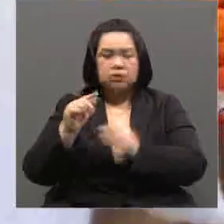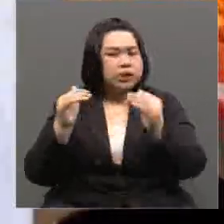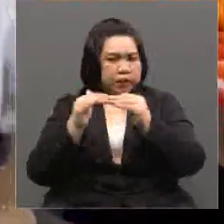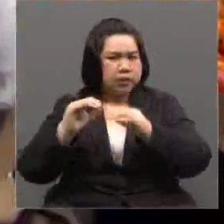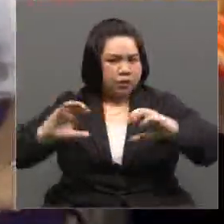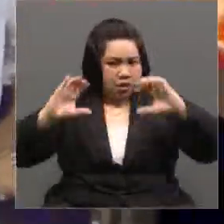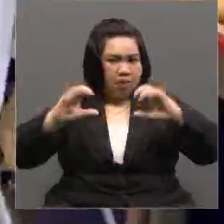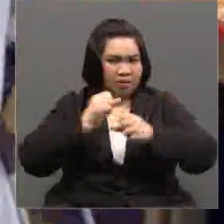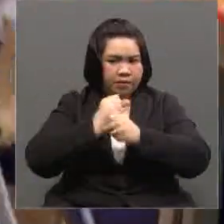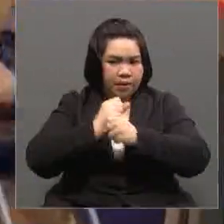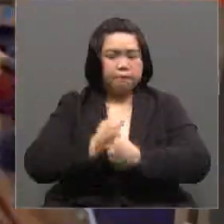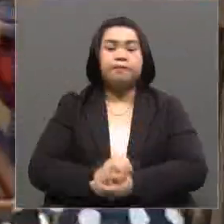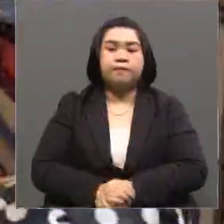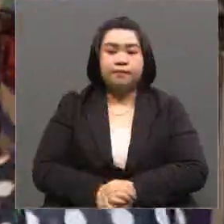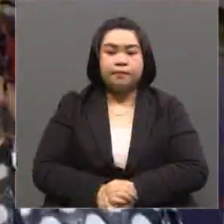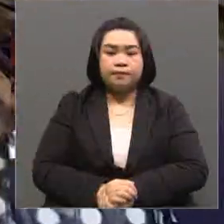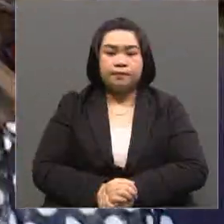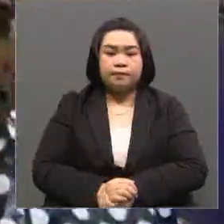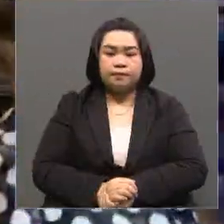การจัดตั้งรัฐบาลค่ะ